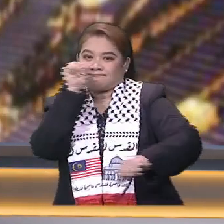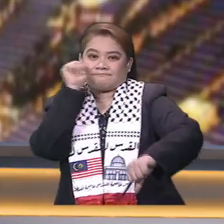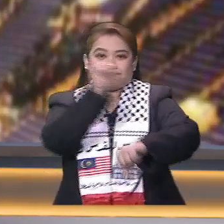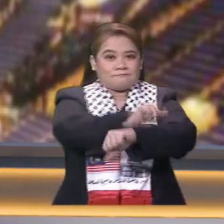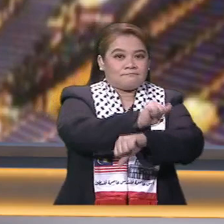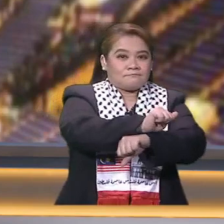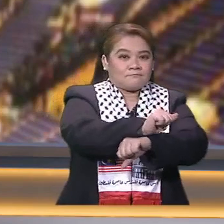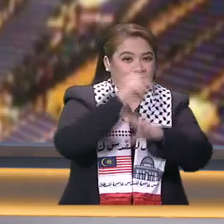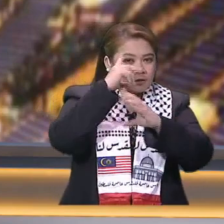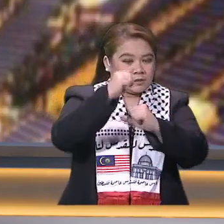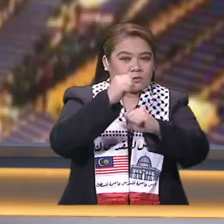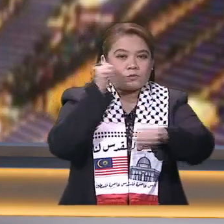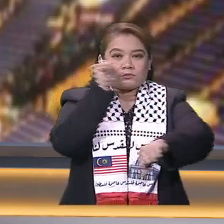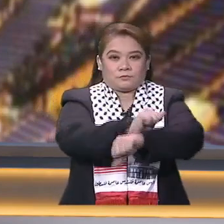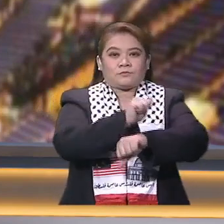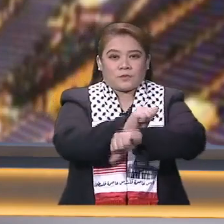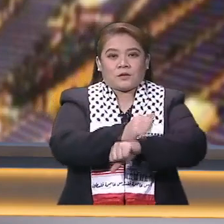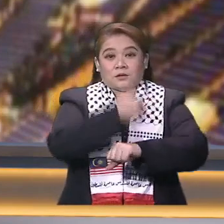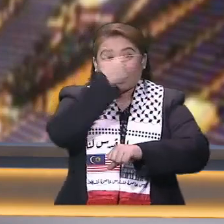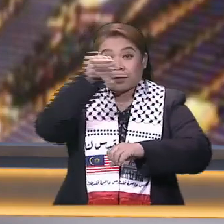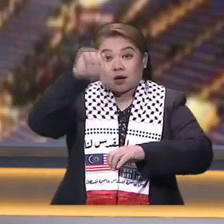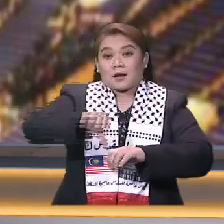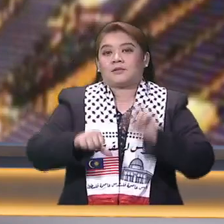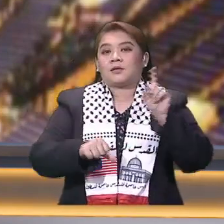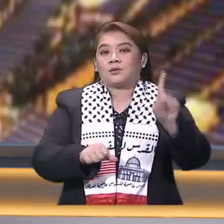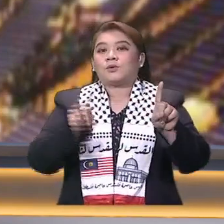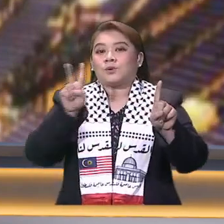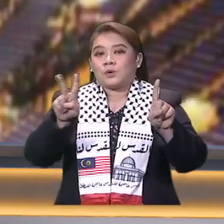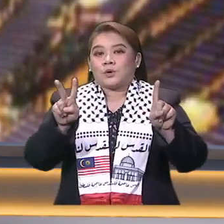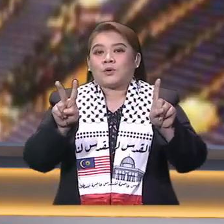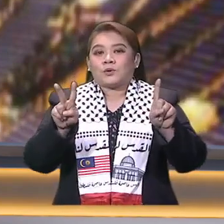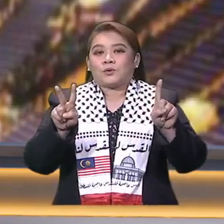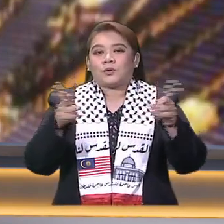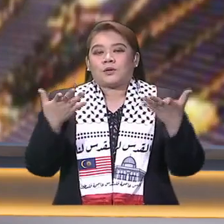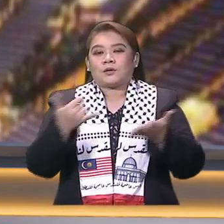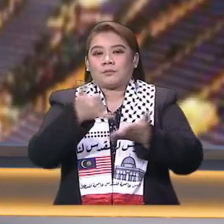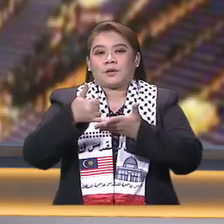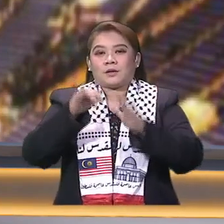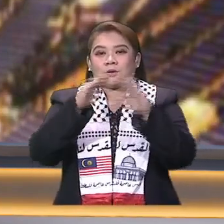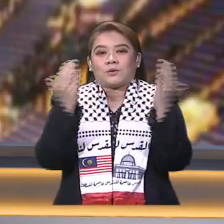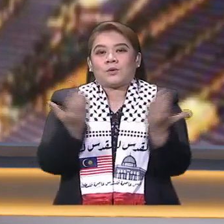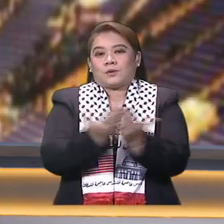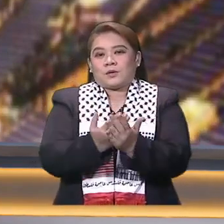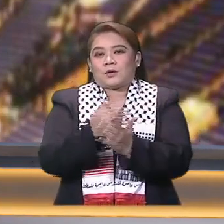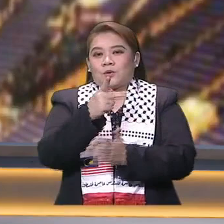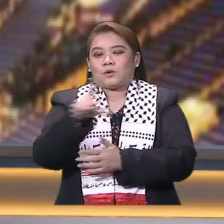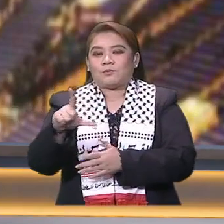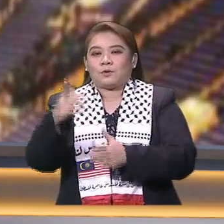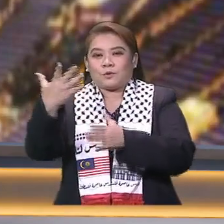susulan kekalahan 1-2 kepada seteru tetangga itu pada Piala Dunia di Kuala Lumpur Mei lalu.